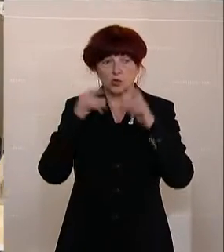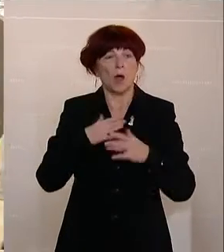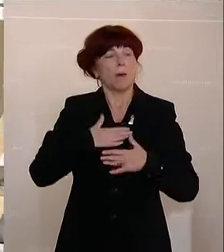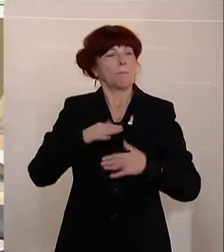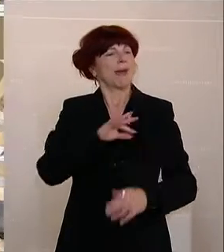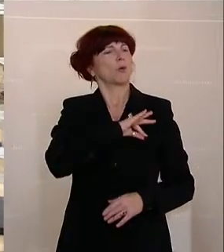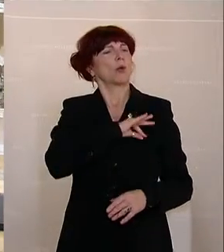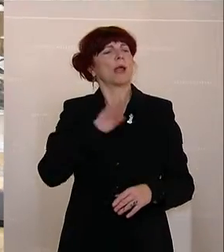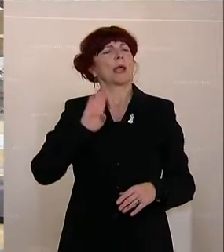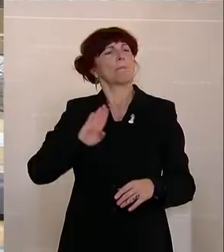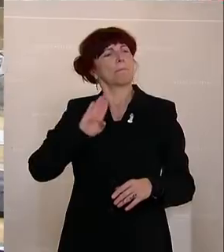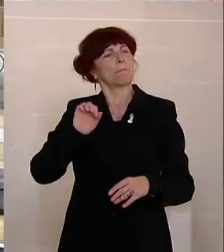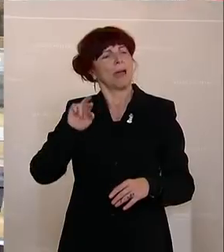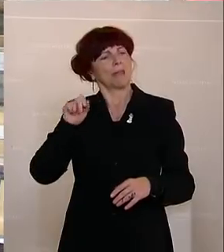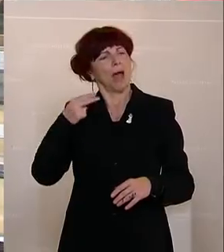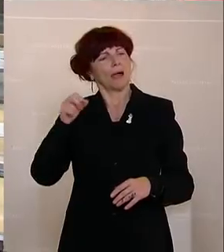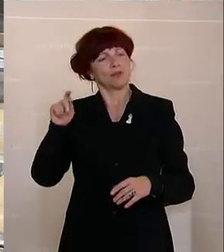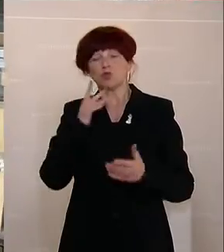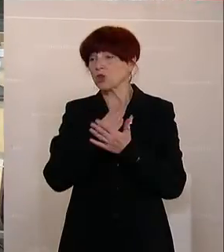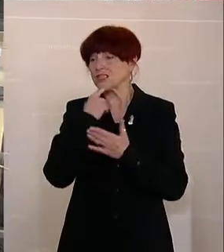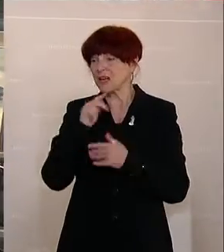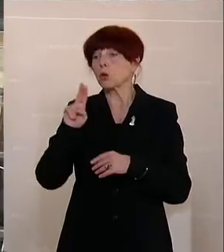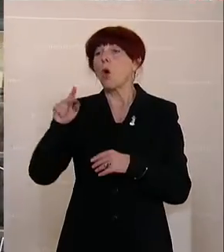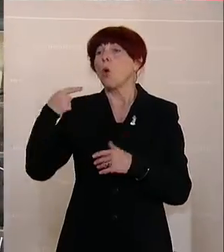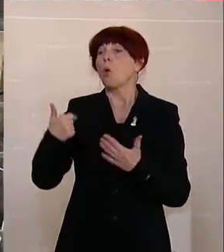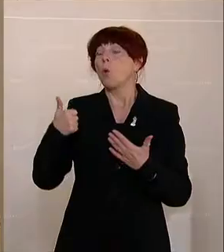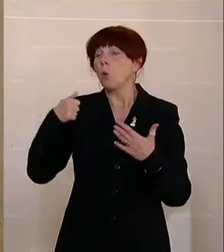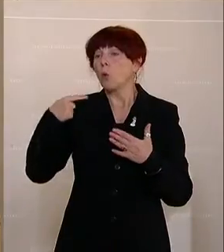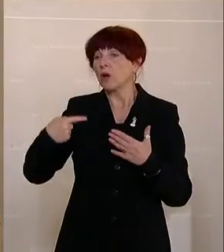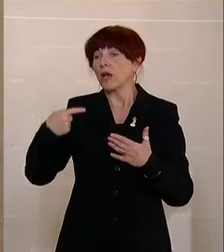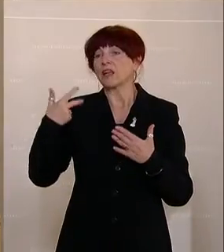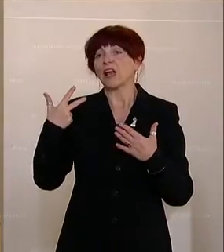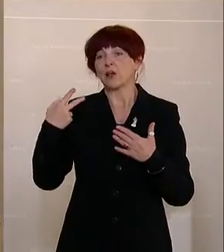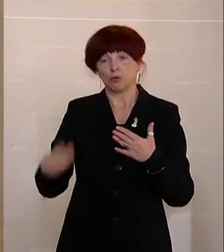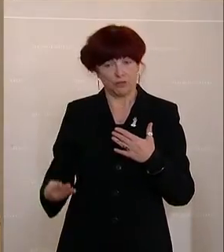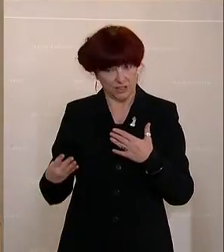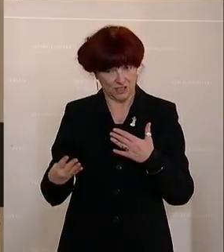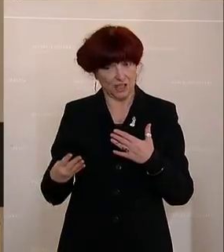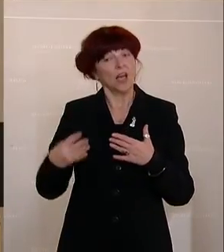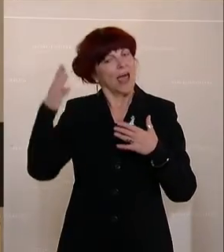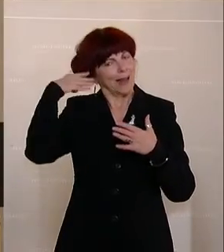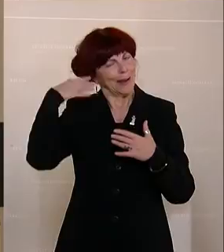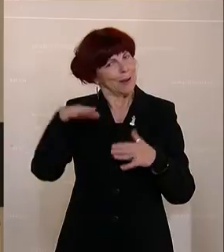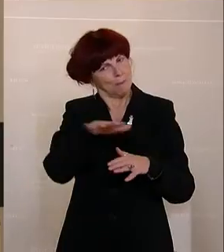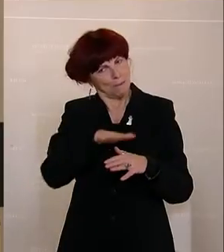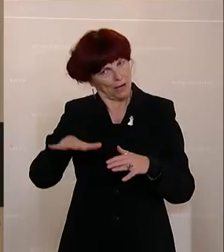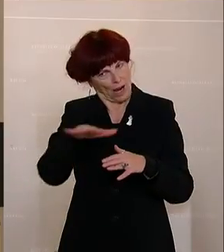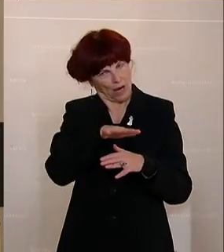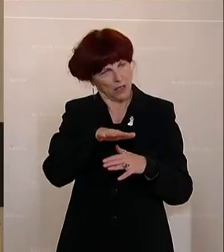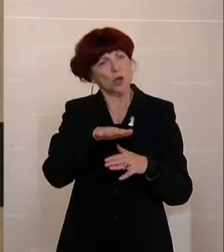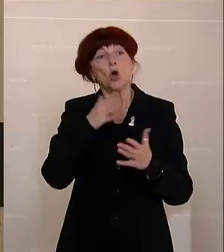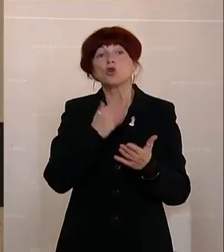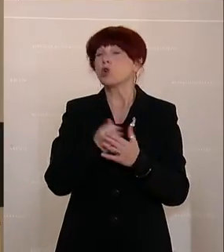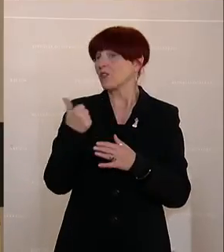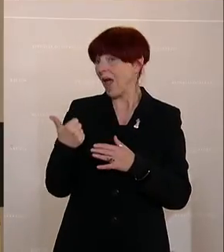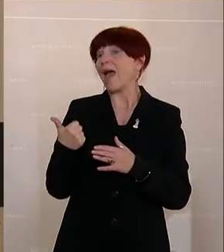ausgeführt, dass wir durchaus der Meinung sind, dass in der UG 43, also im Klimateil dieser Untergliederung, durchaus einige lobenswerte Punkte sind.